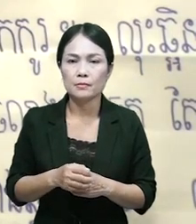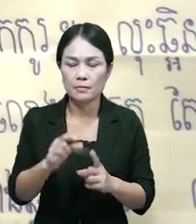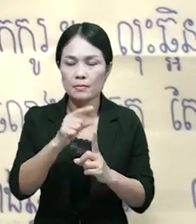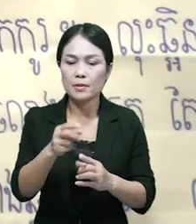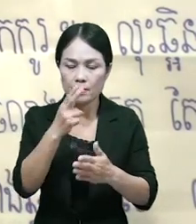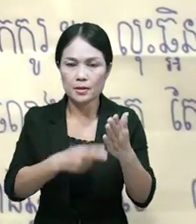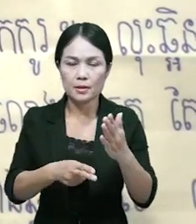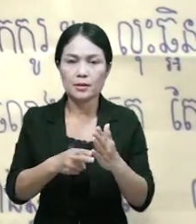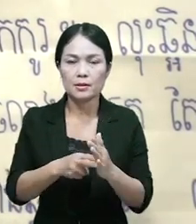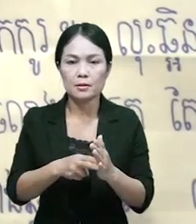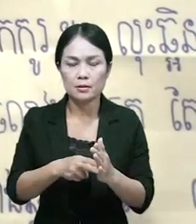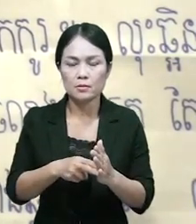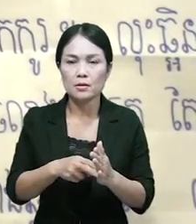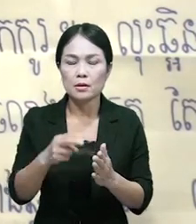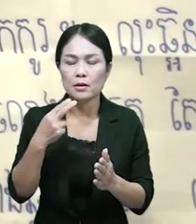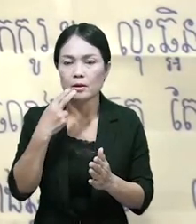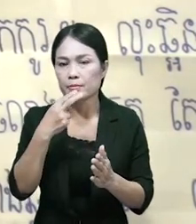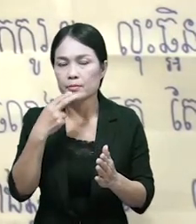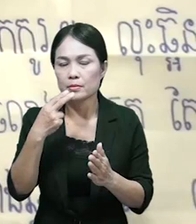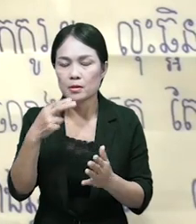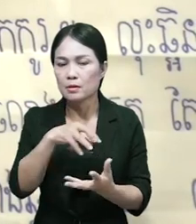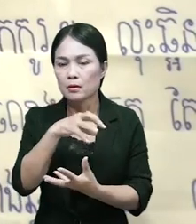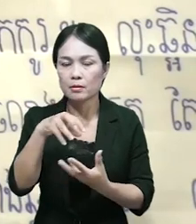នរៀងកងូ